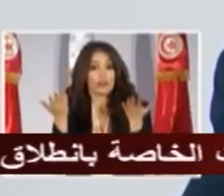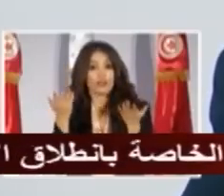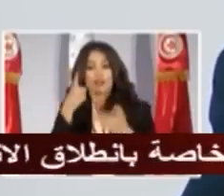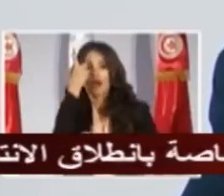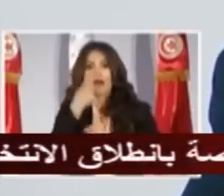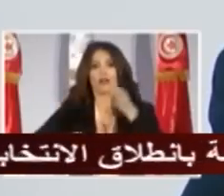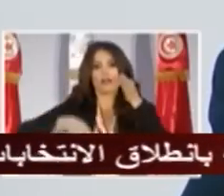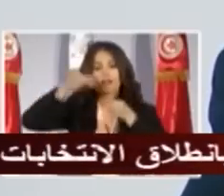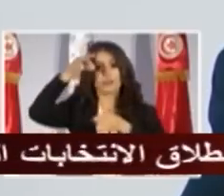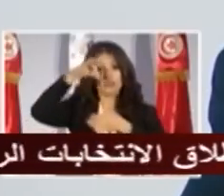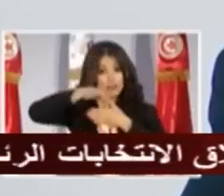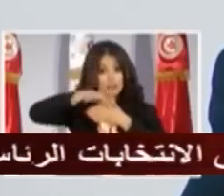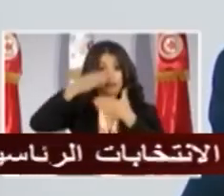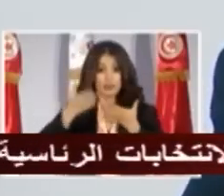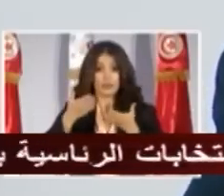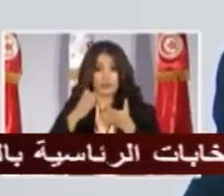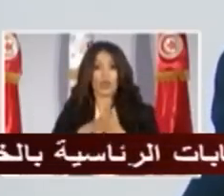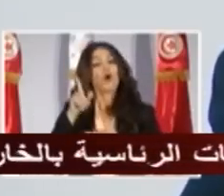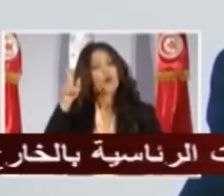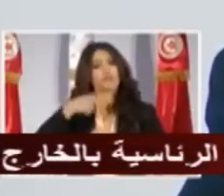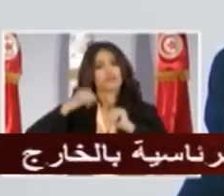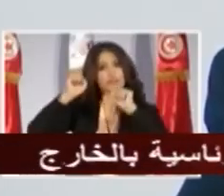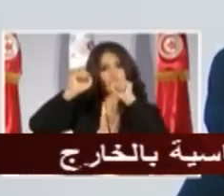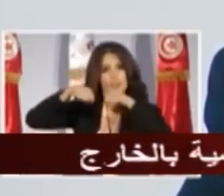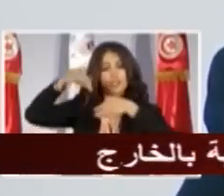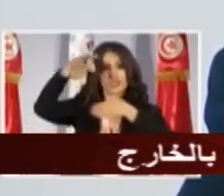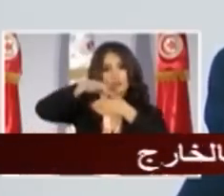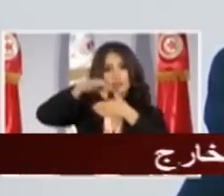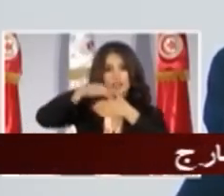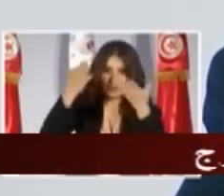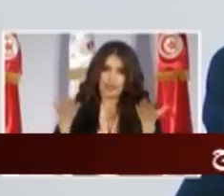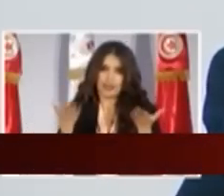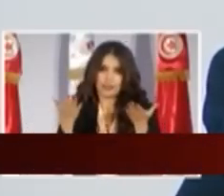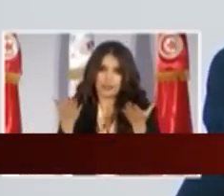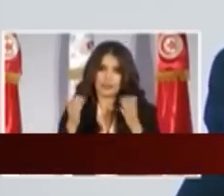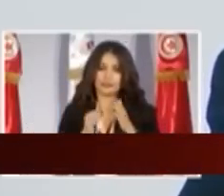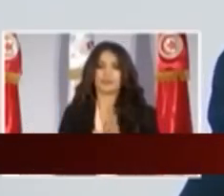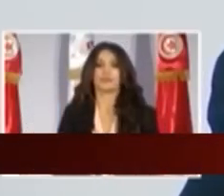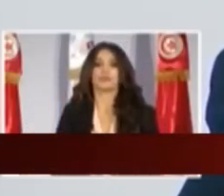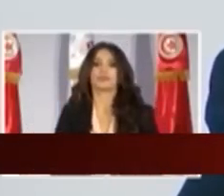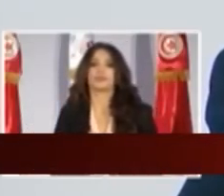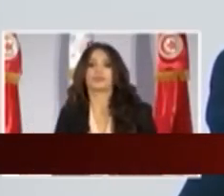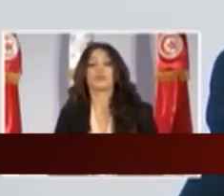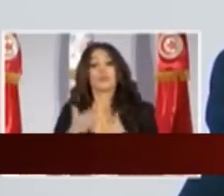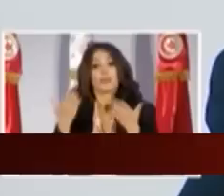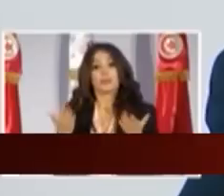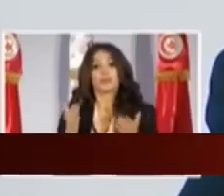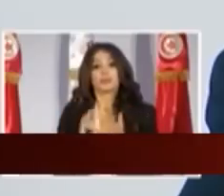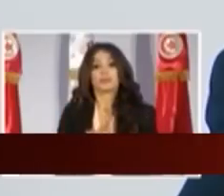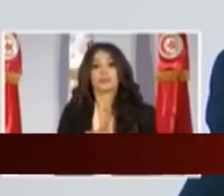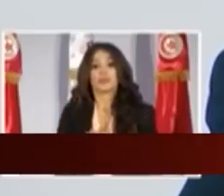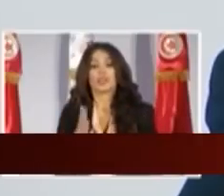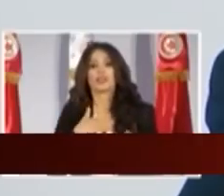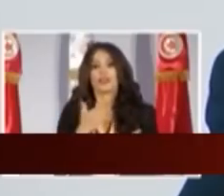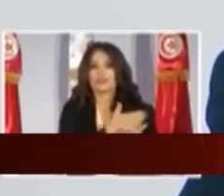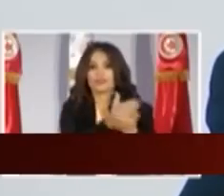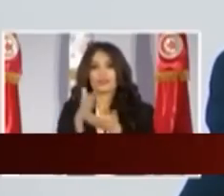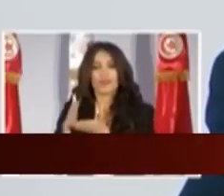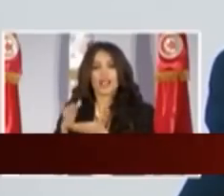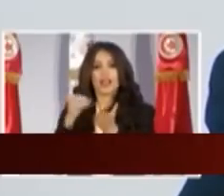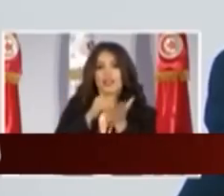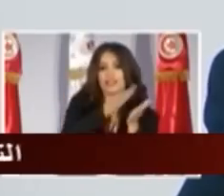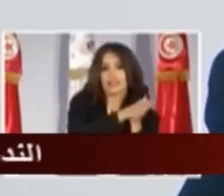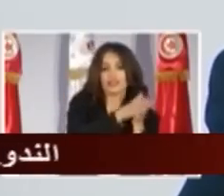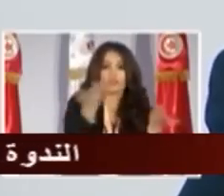الاقتراع هو فقط اللي يقولوا اه حق الاقتراع تم يعني حذفهم من السجن